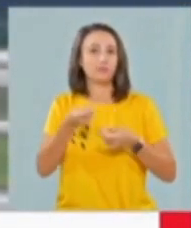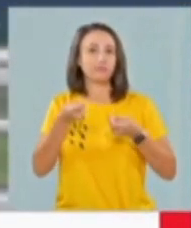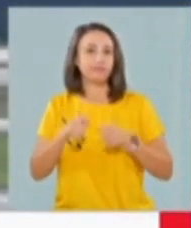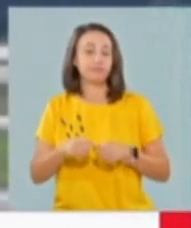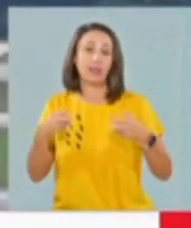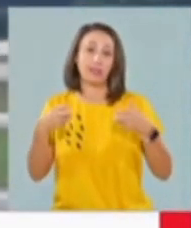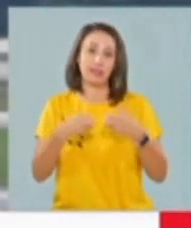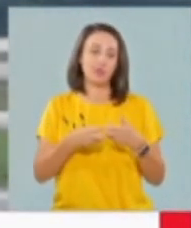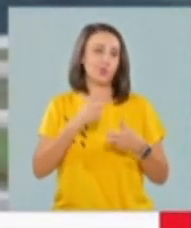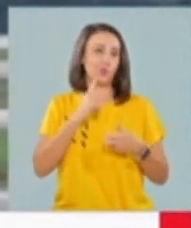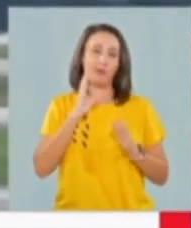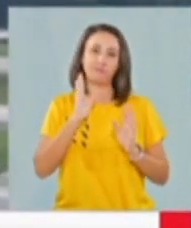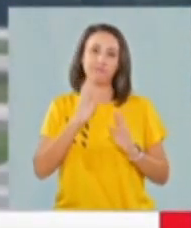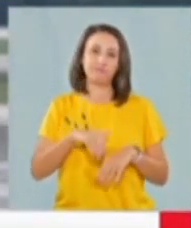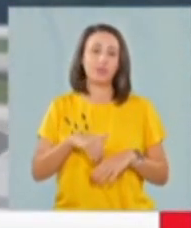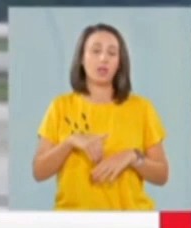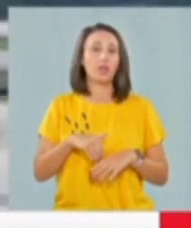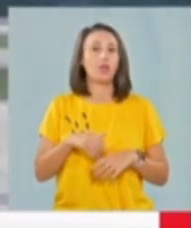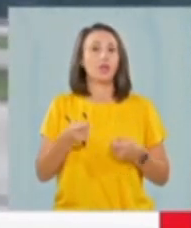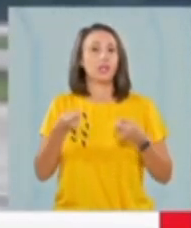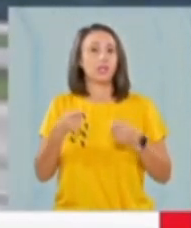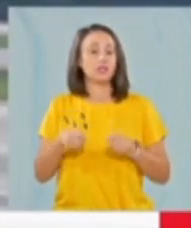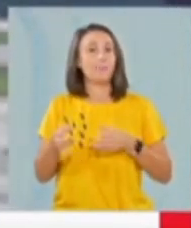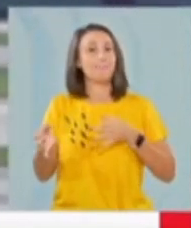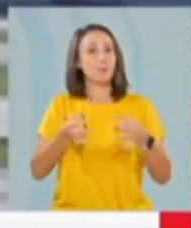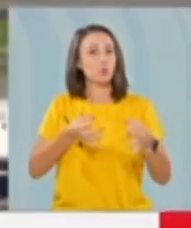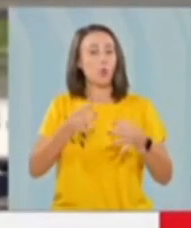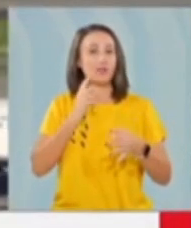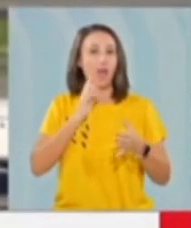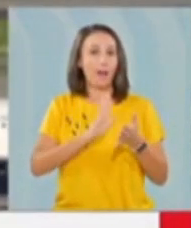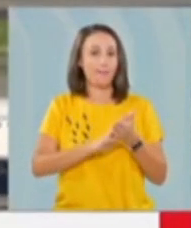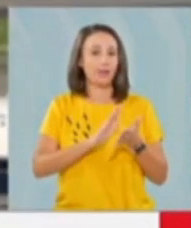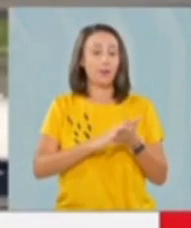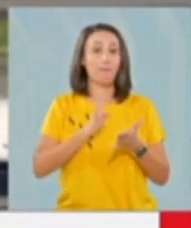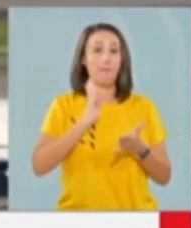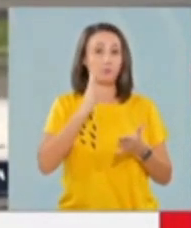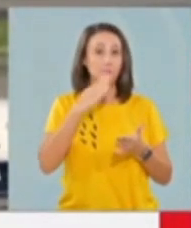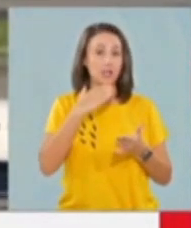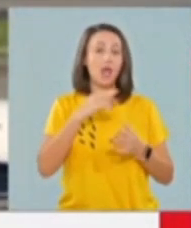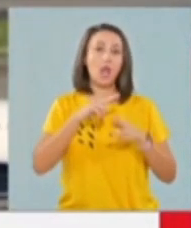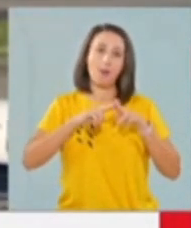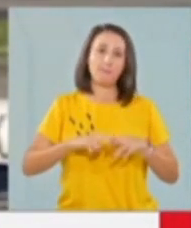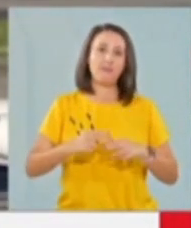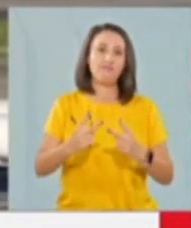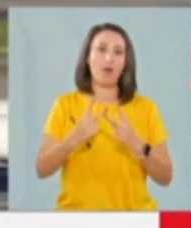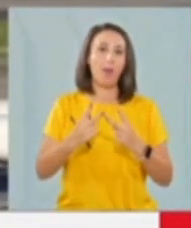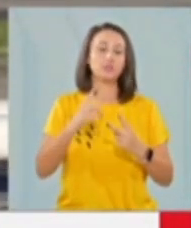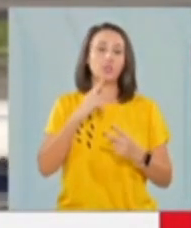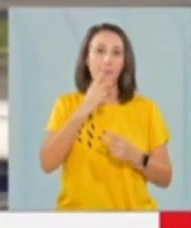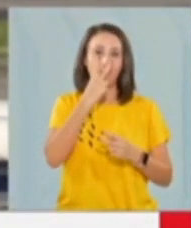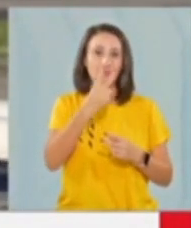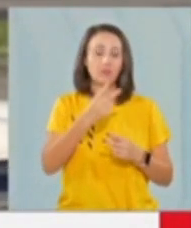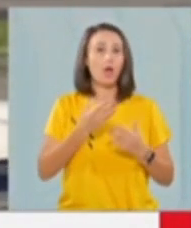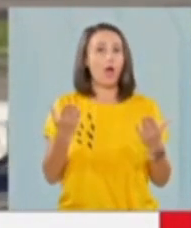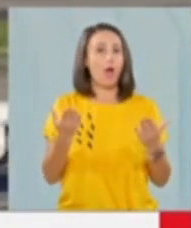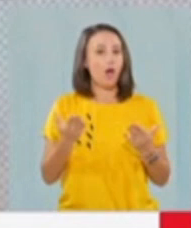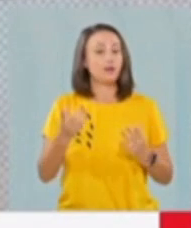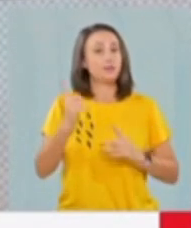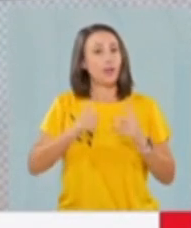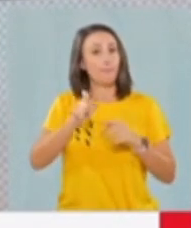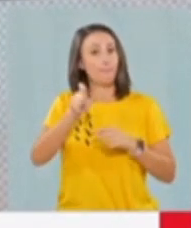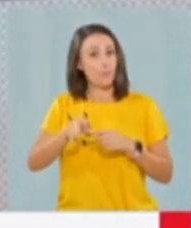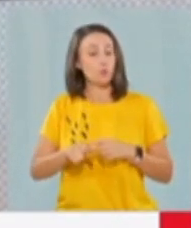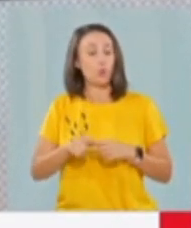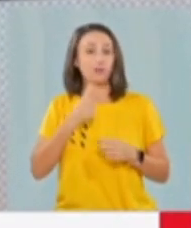testul numai scutește de carantină măsura carantinei se aplică pentru 14 zile Dar rămâne valabile și prevederea potrivit căreia dacă